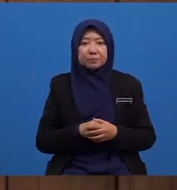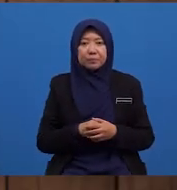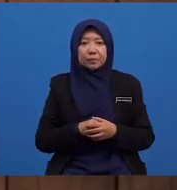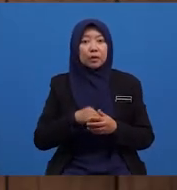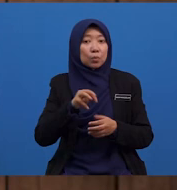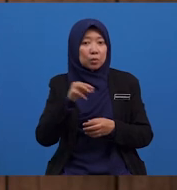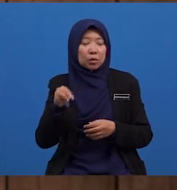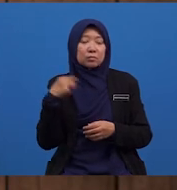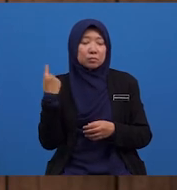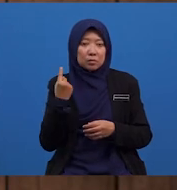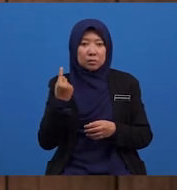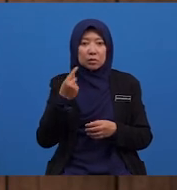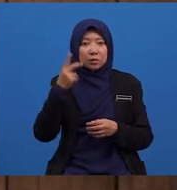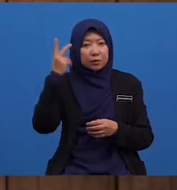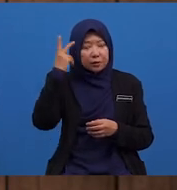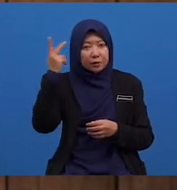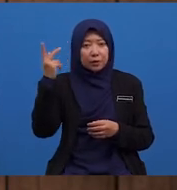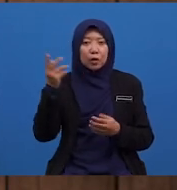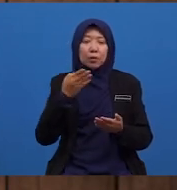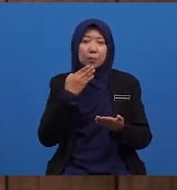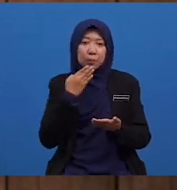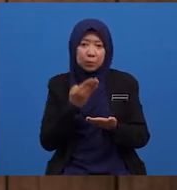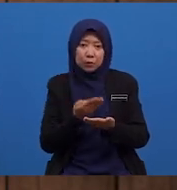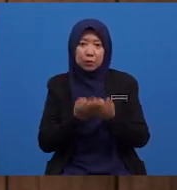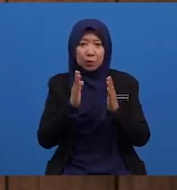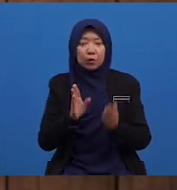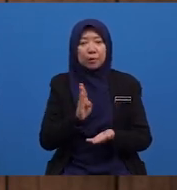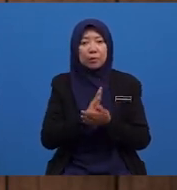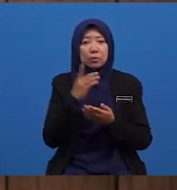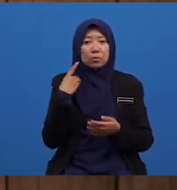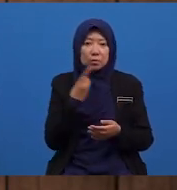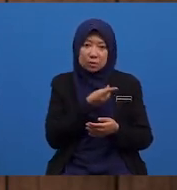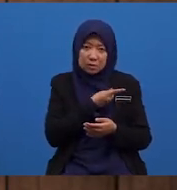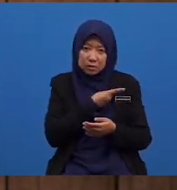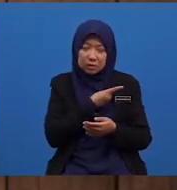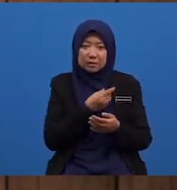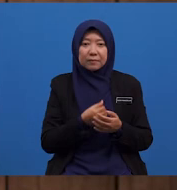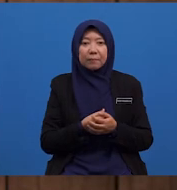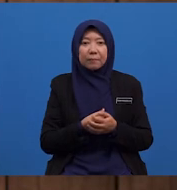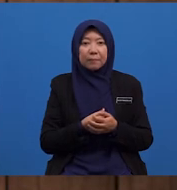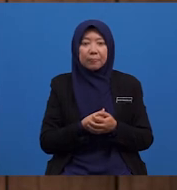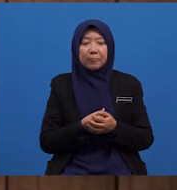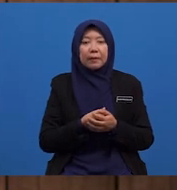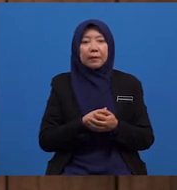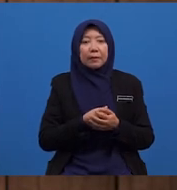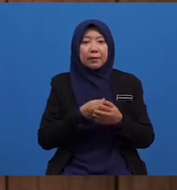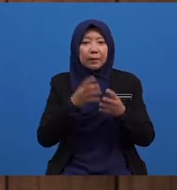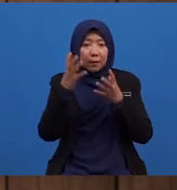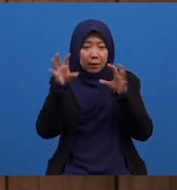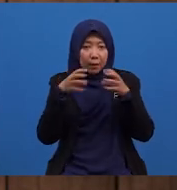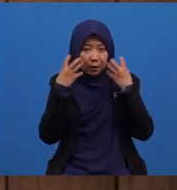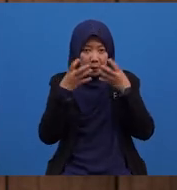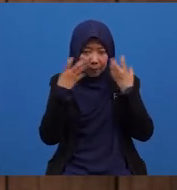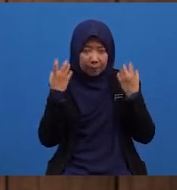sentiasa mengenang budi orang yang pernah membantu kita, seperti peribahasa yang berbunyi, "Harimau mati